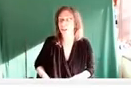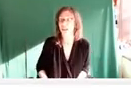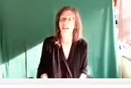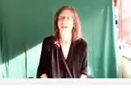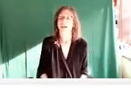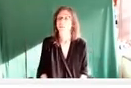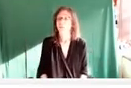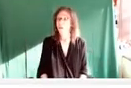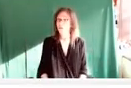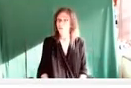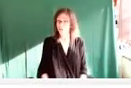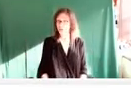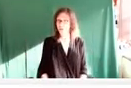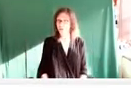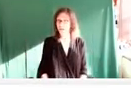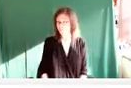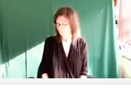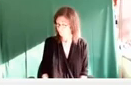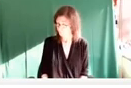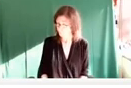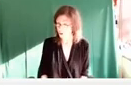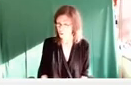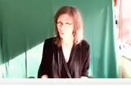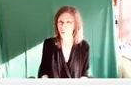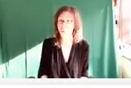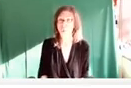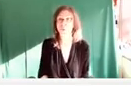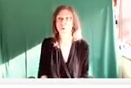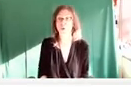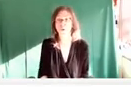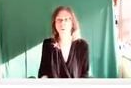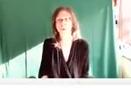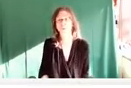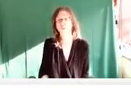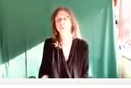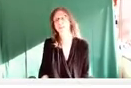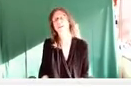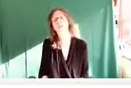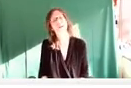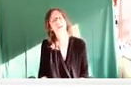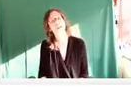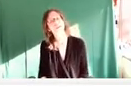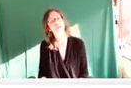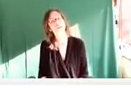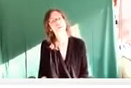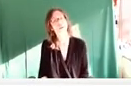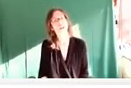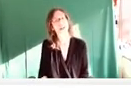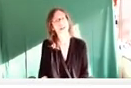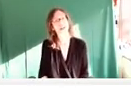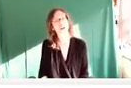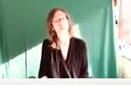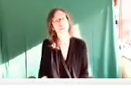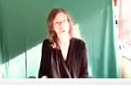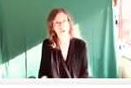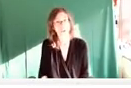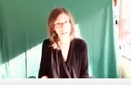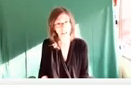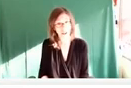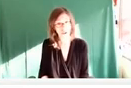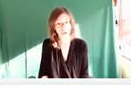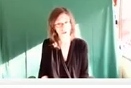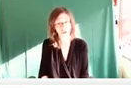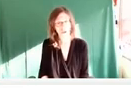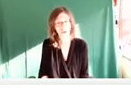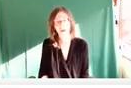données des publications gouvernementales. Je vous propose donc ce midi une petite présentation sur la reproductibilité